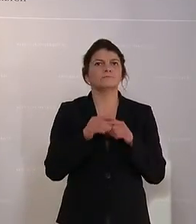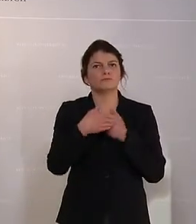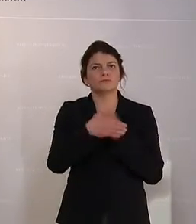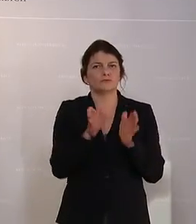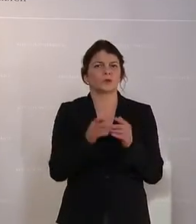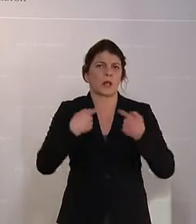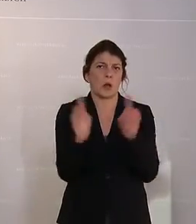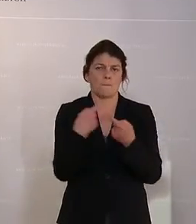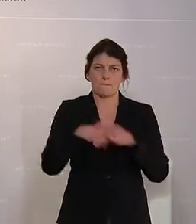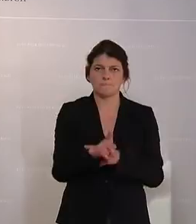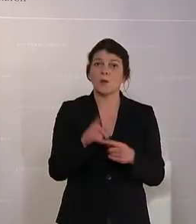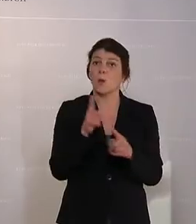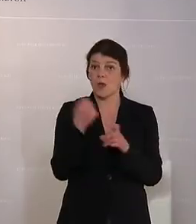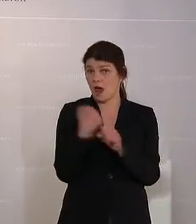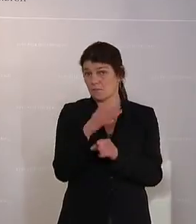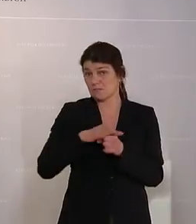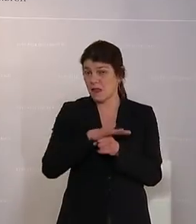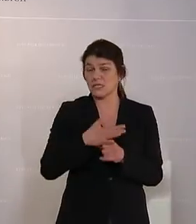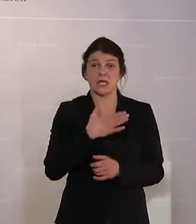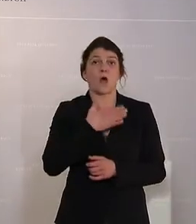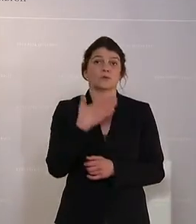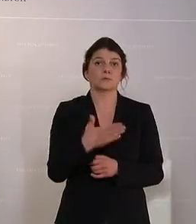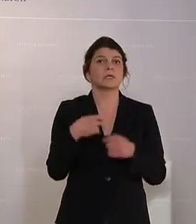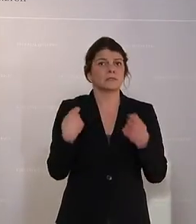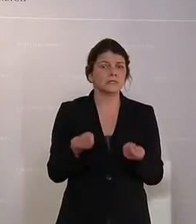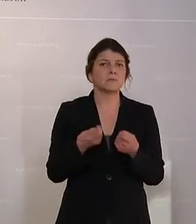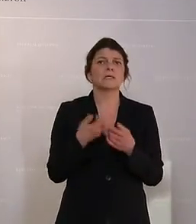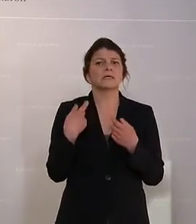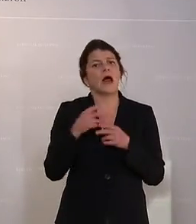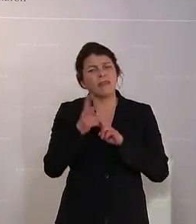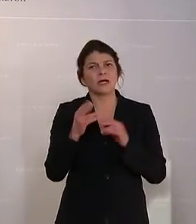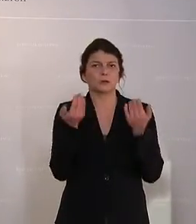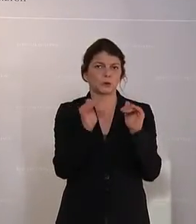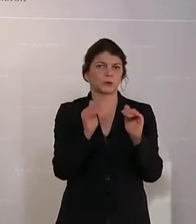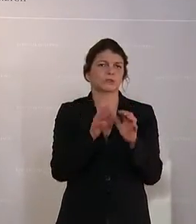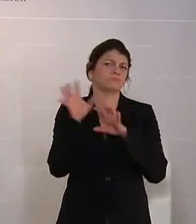Räumen und am Arbeitsplatz, außer es gibt sonstige Schutzvorrichtungen.